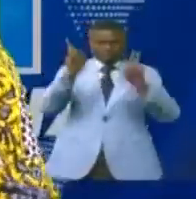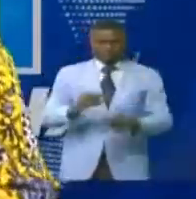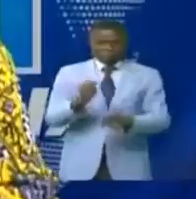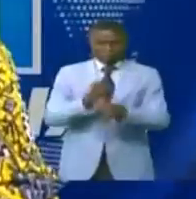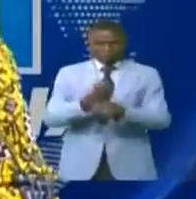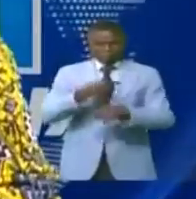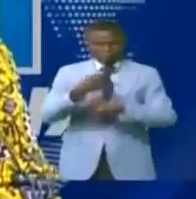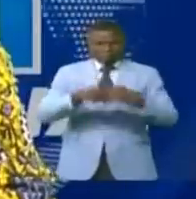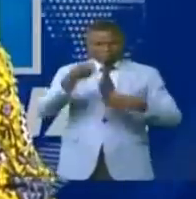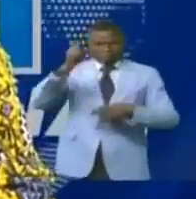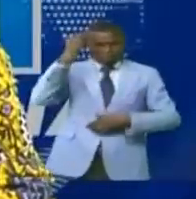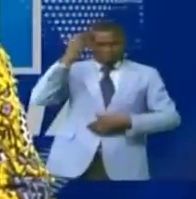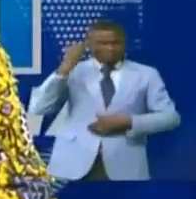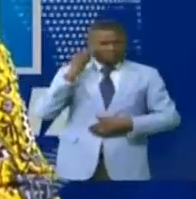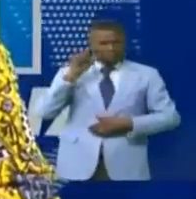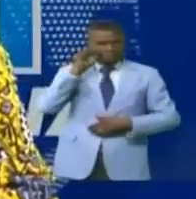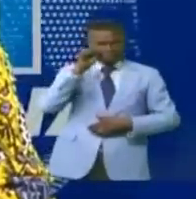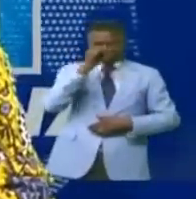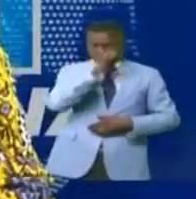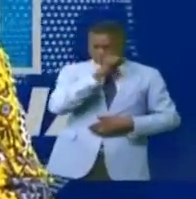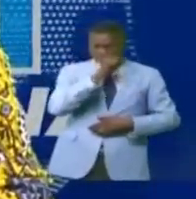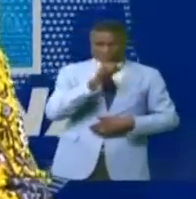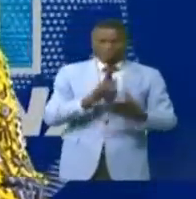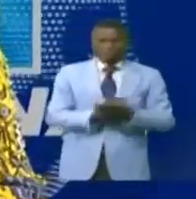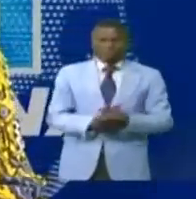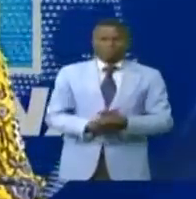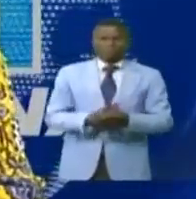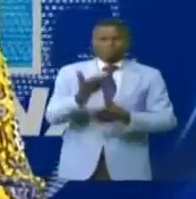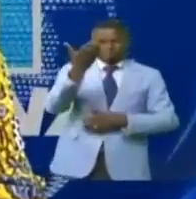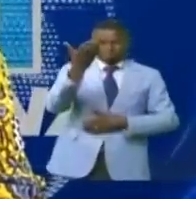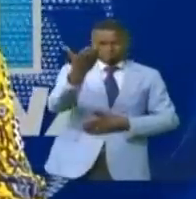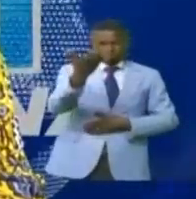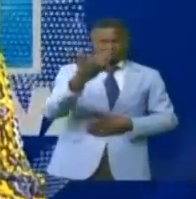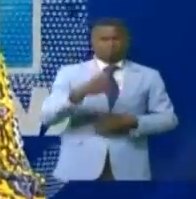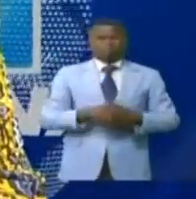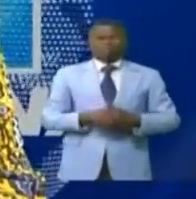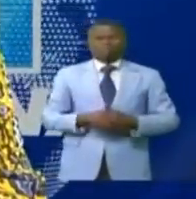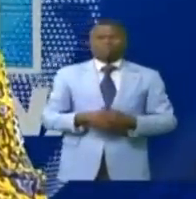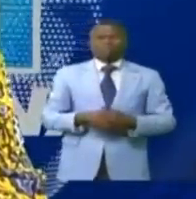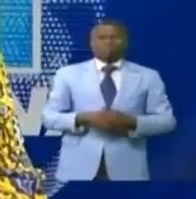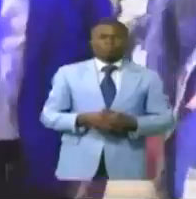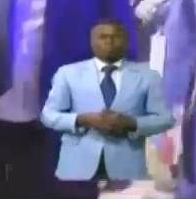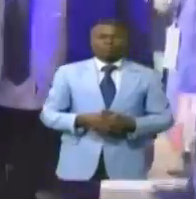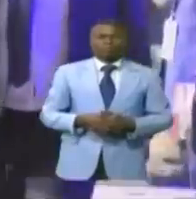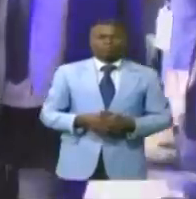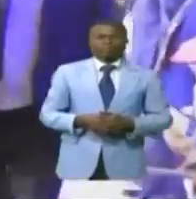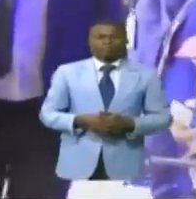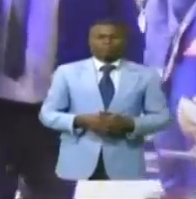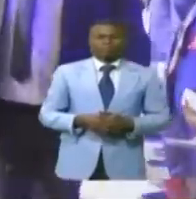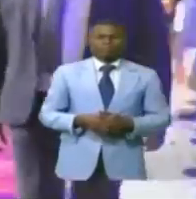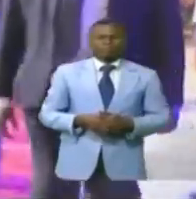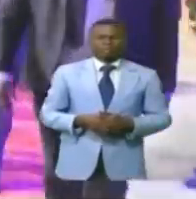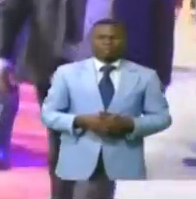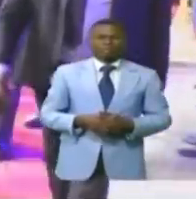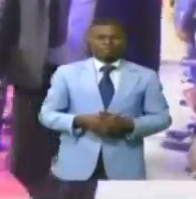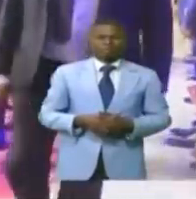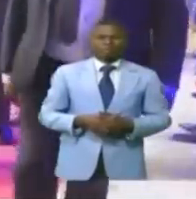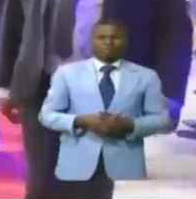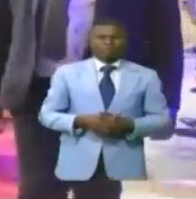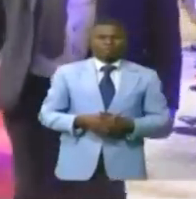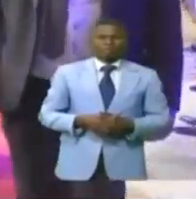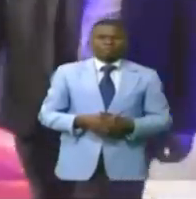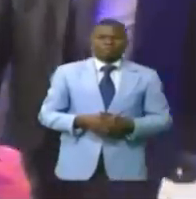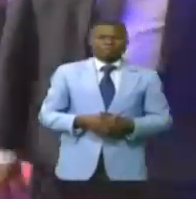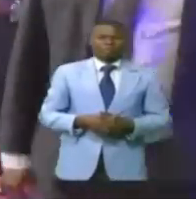ouverts par le Premier ministre Jean-Michel Samalou Kondé. Patsy Tondango Kizunda, Animbalaka, Julien Piana. Pendant